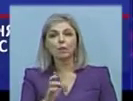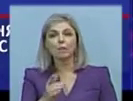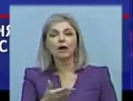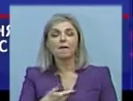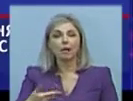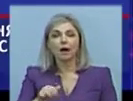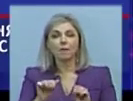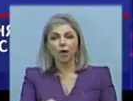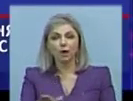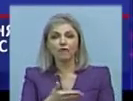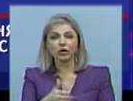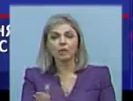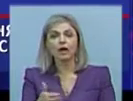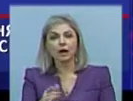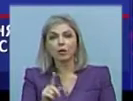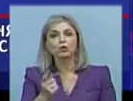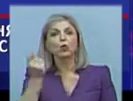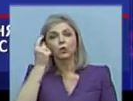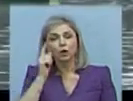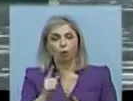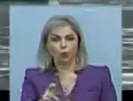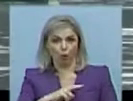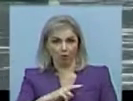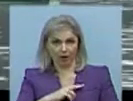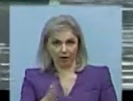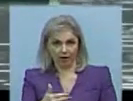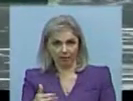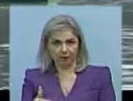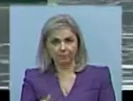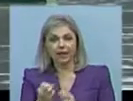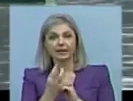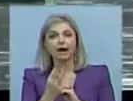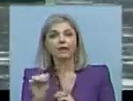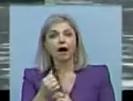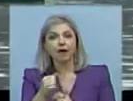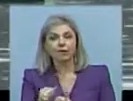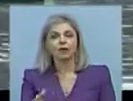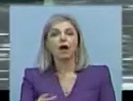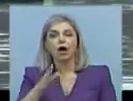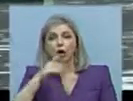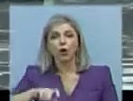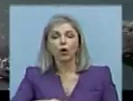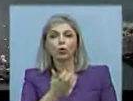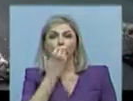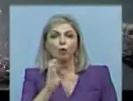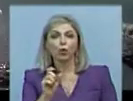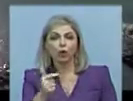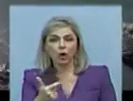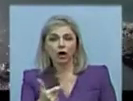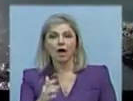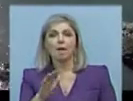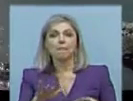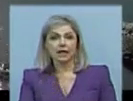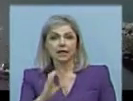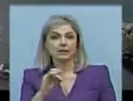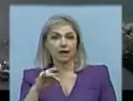Щоб ми могли відібрати проби риби для того, щоб дізнатися, чому йде мор. Нагадаємо, що 13 серпня в акваторії річки Південний Буг в районі міського пляжу «Стрілка»